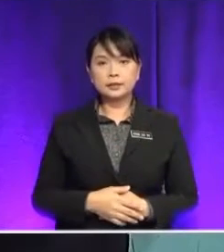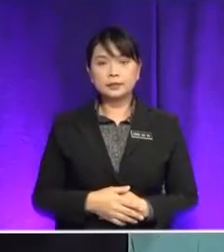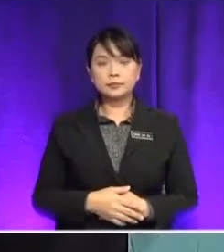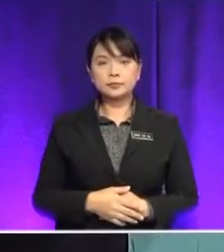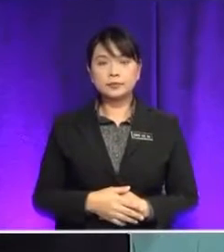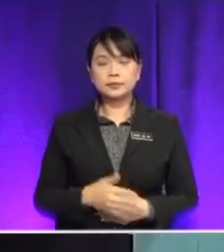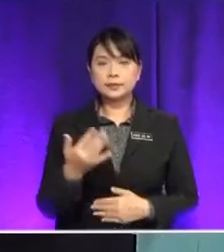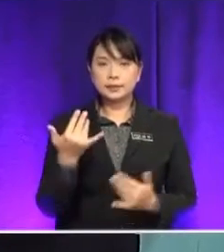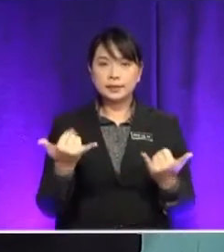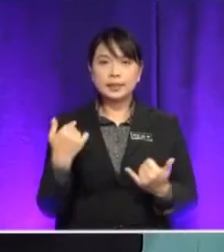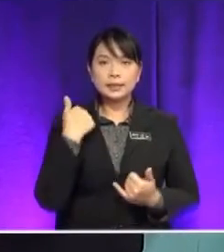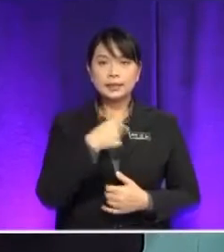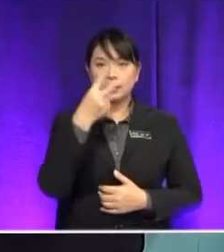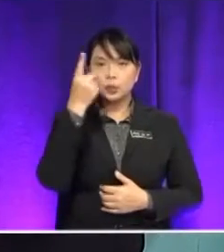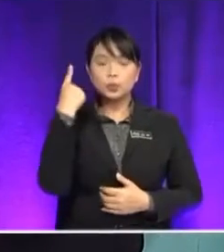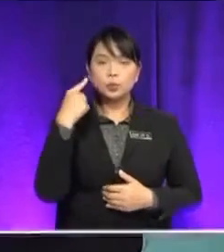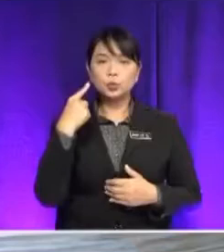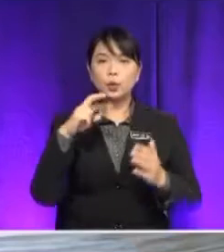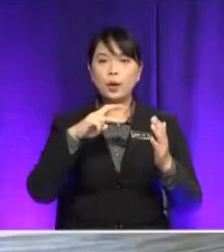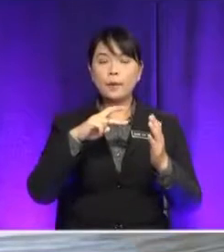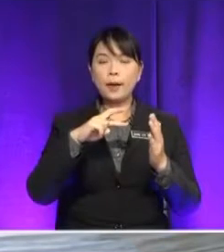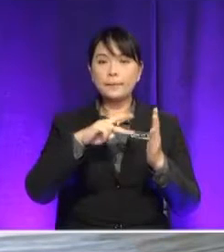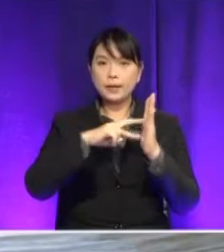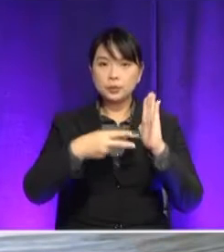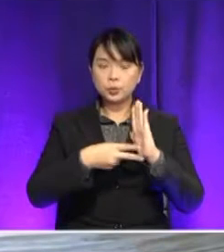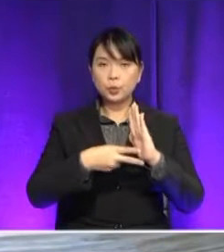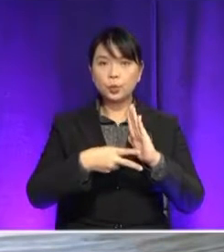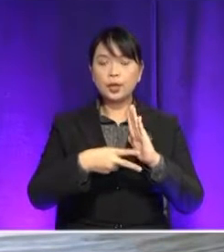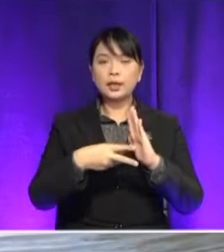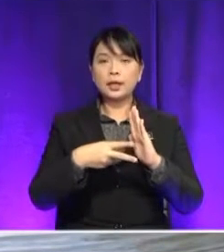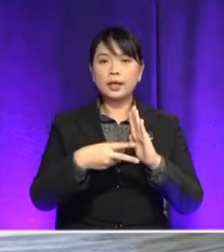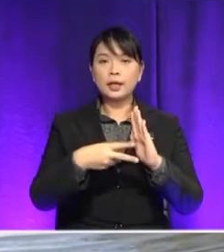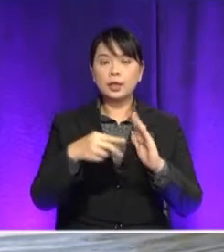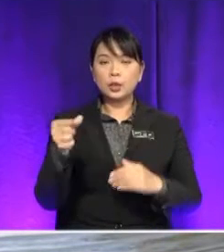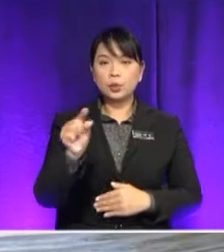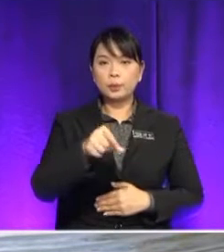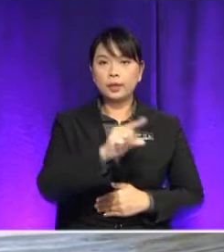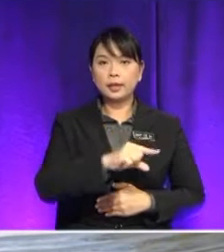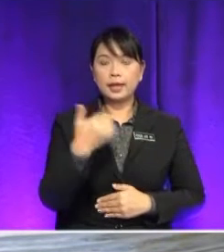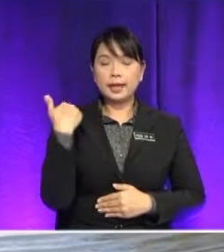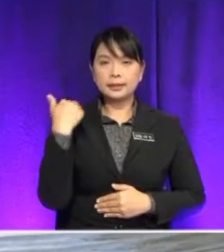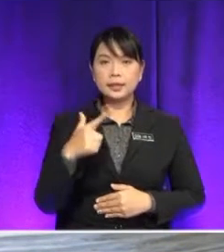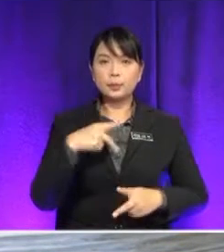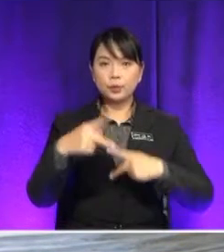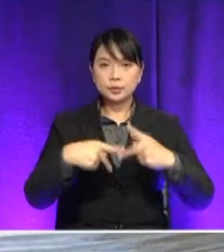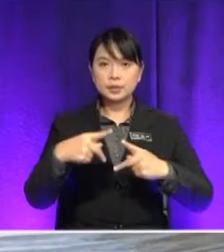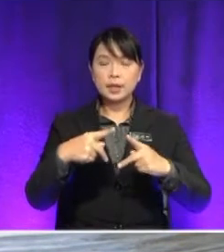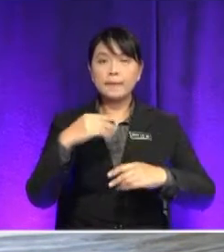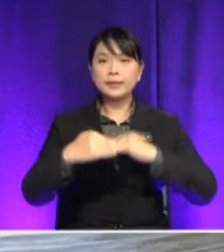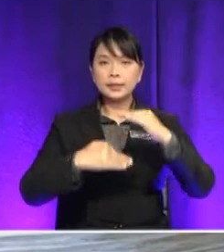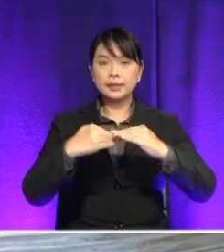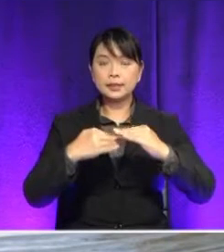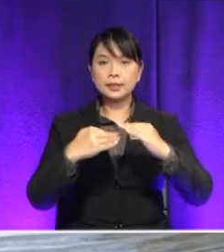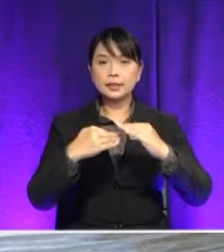masuk bagi gelombang yaitu proses memindahkan Tenaga dari satu lokasi ke lokasi lain yang